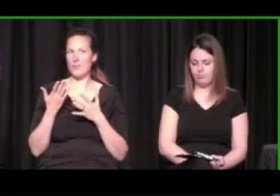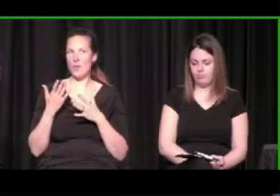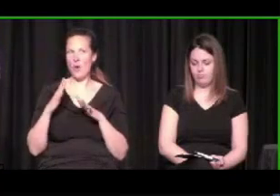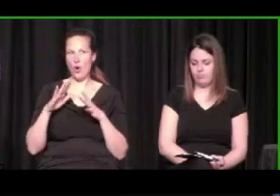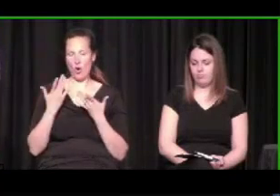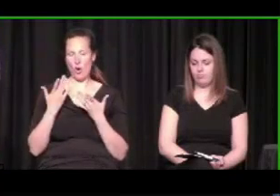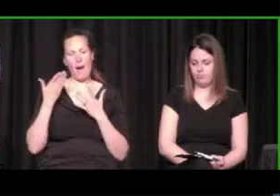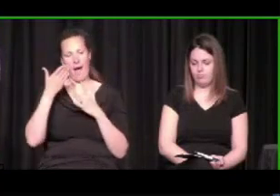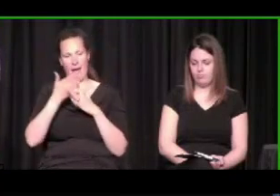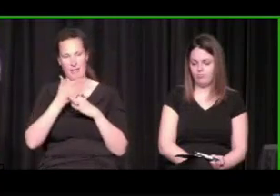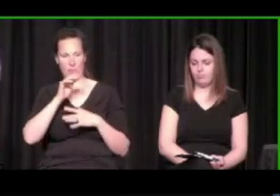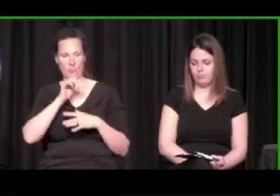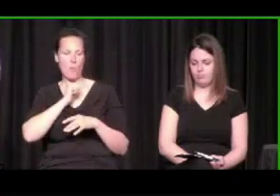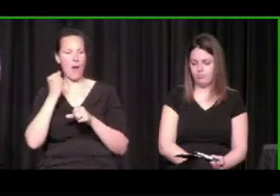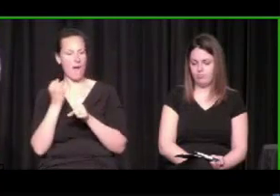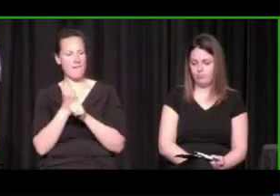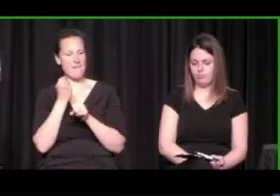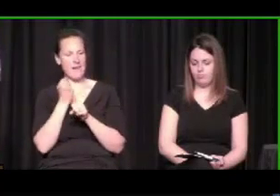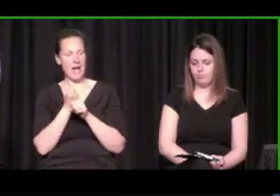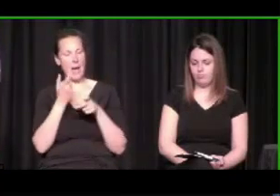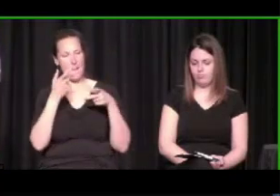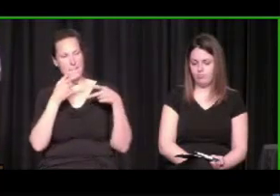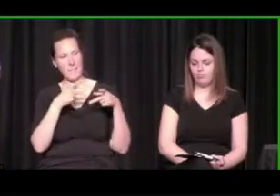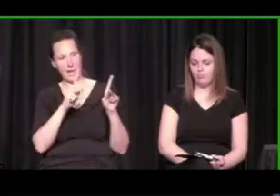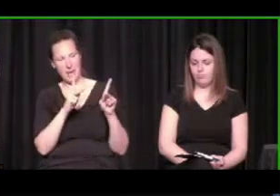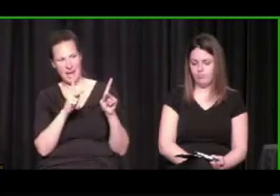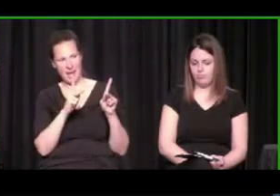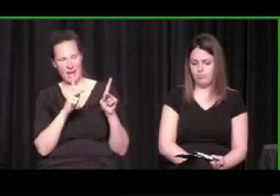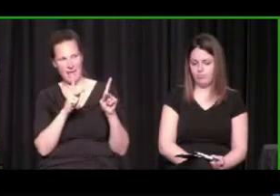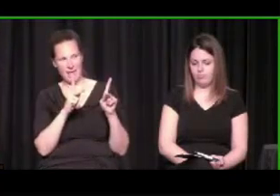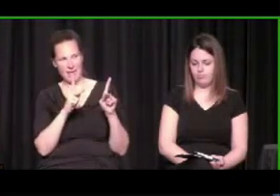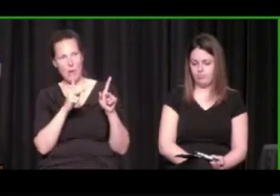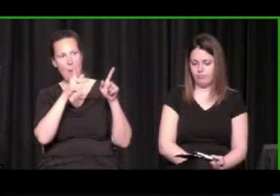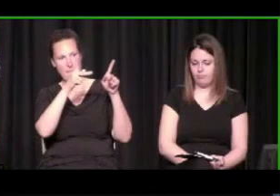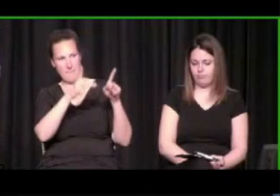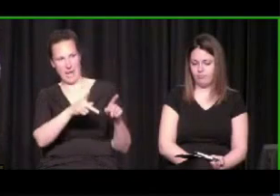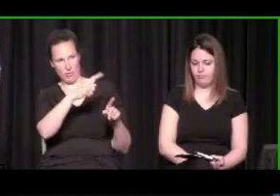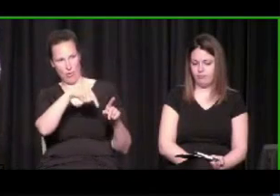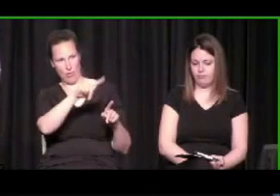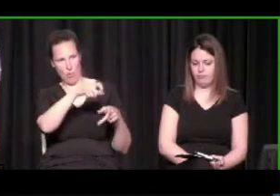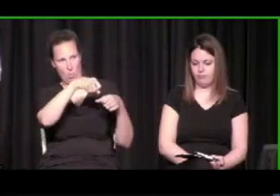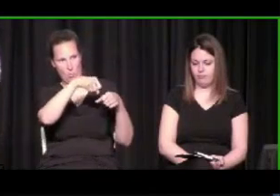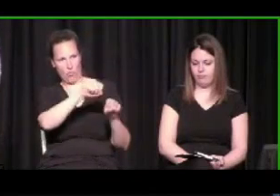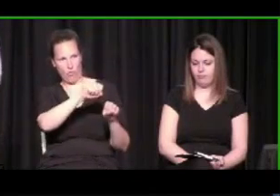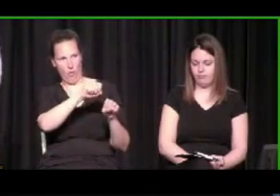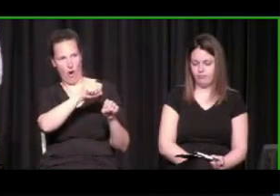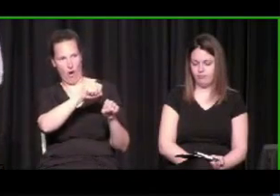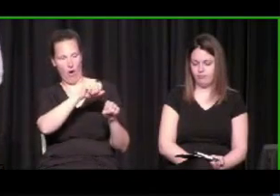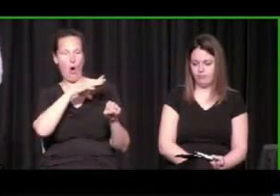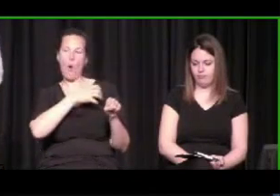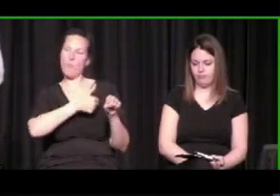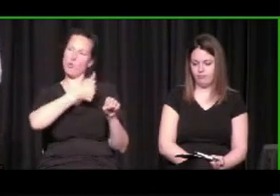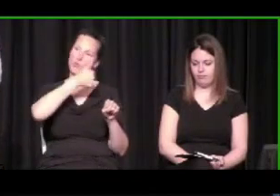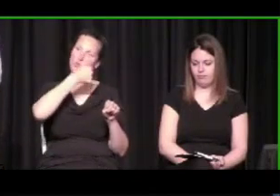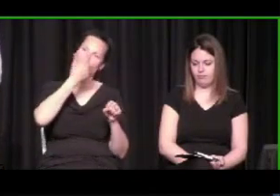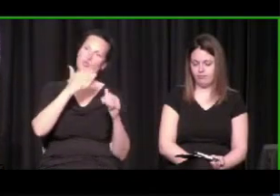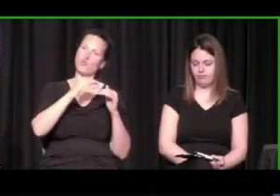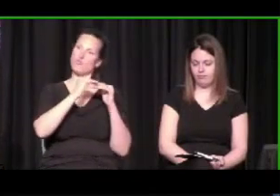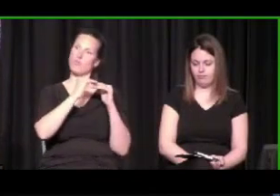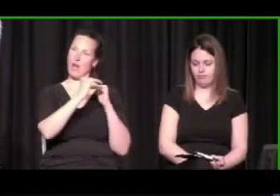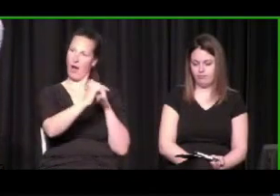les interventions que je réalise permettent d'accroître le pouvoir d'agir de la personne ou du moins de le